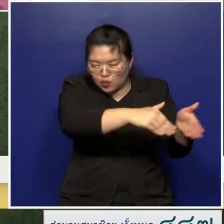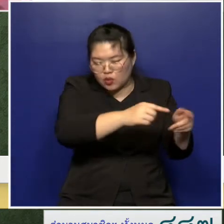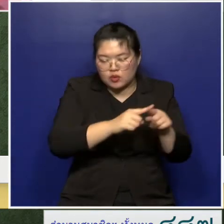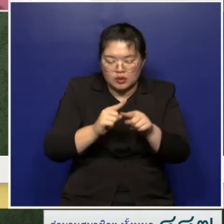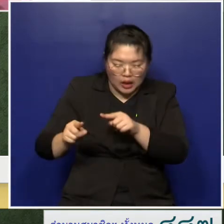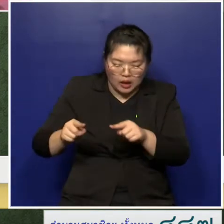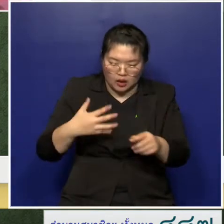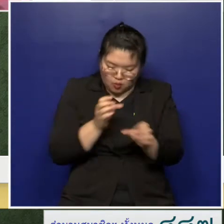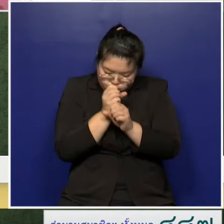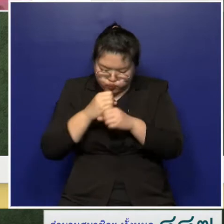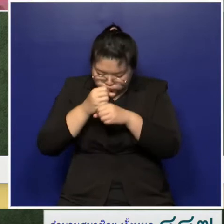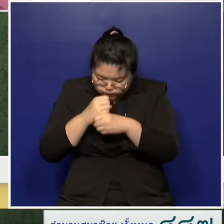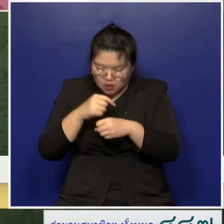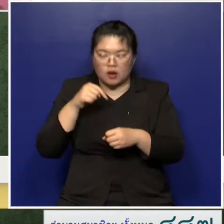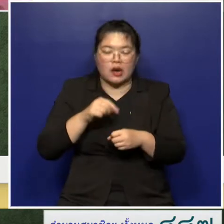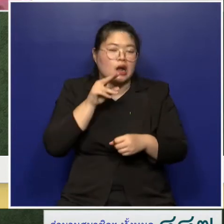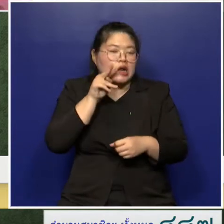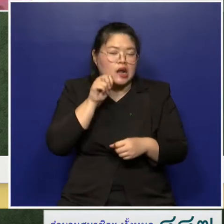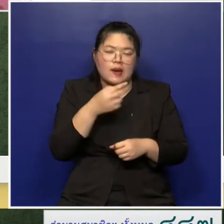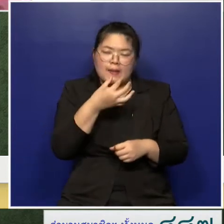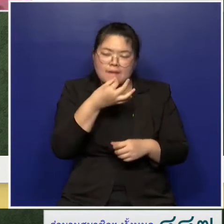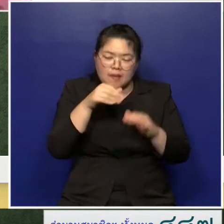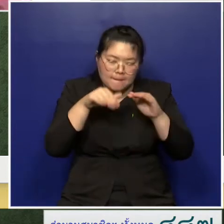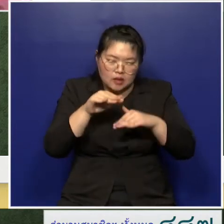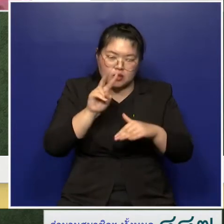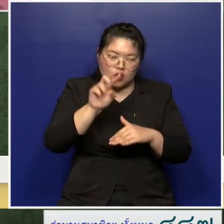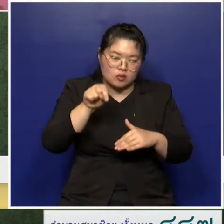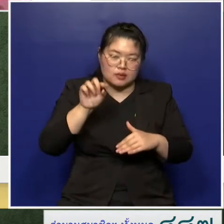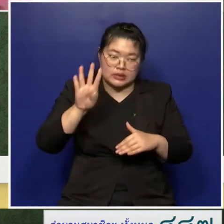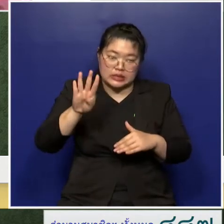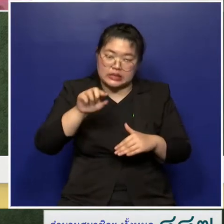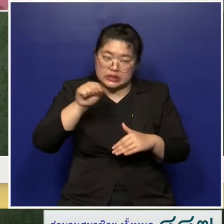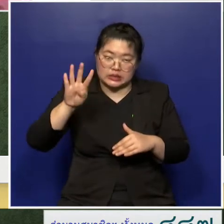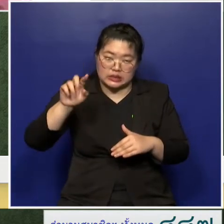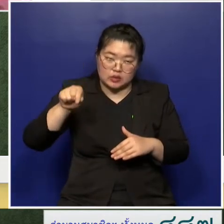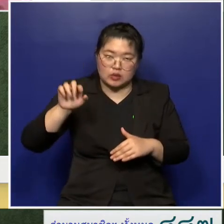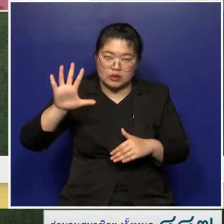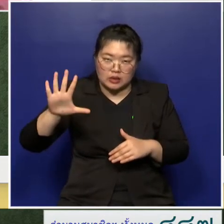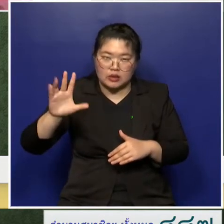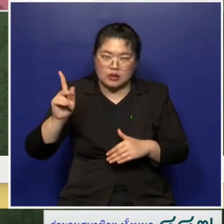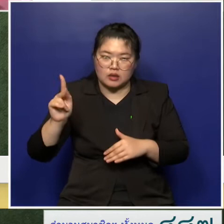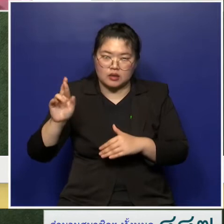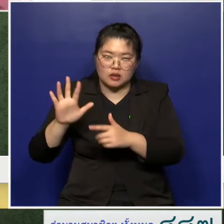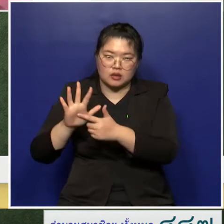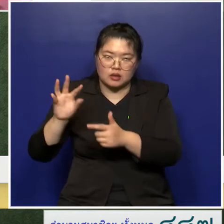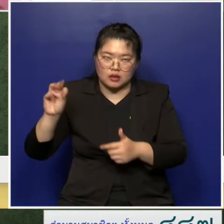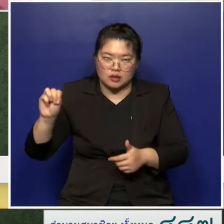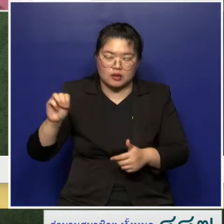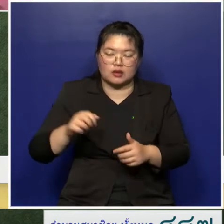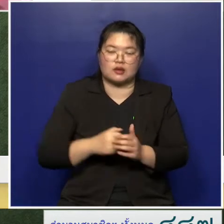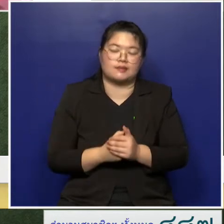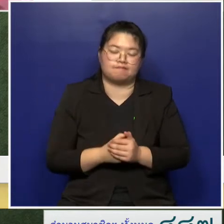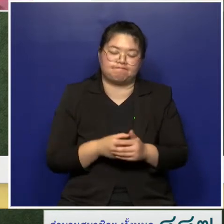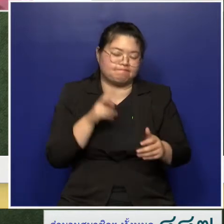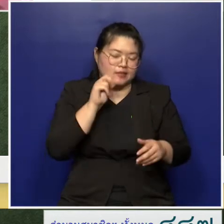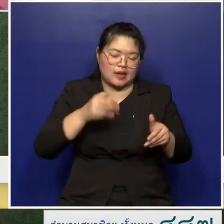เกิน 2.4 ถึง 4.5 กลมต่ลฟร์ซึ่มความเก็ม